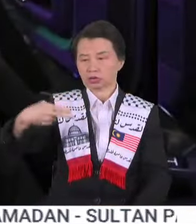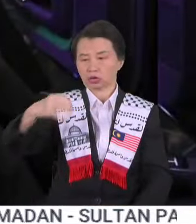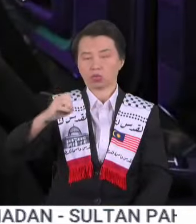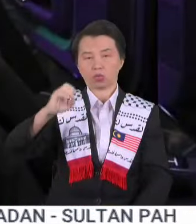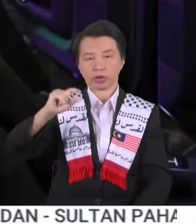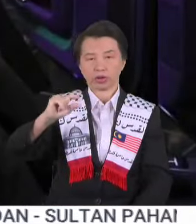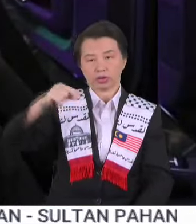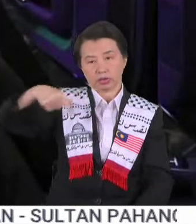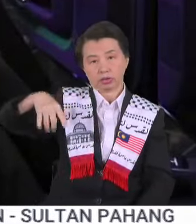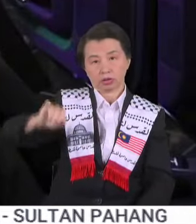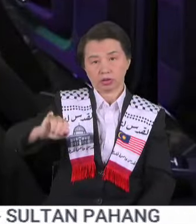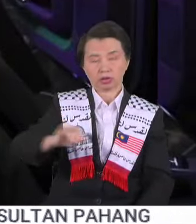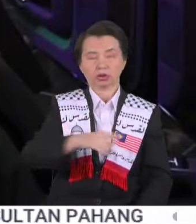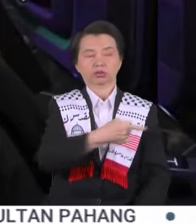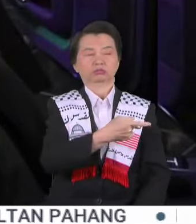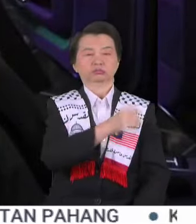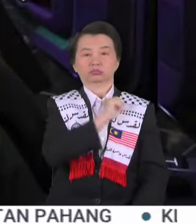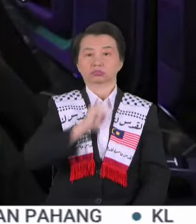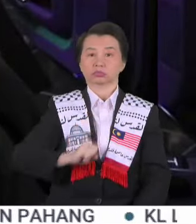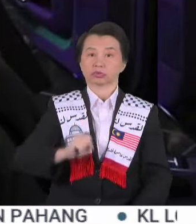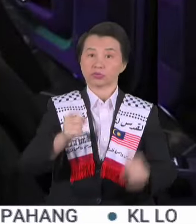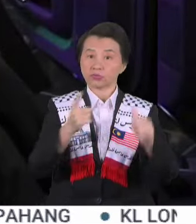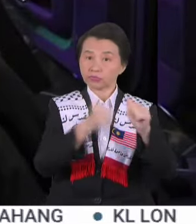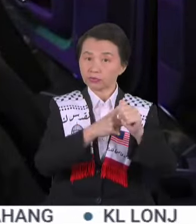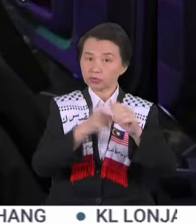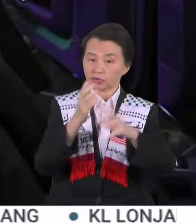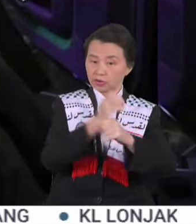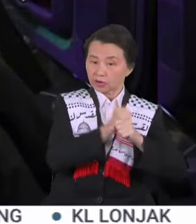dan Sultan Ibrahim merupakan pemilik pertama di dunia.